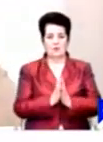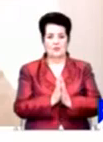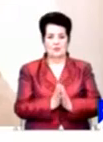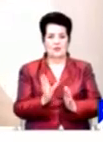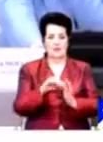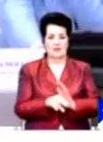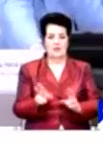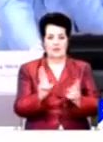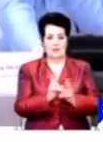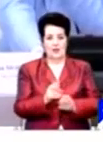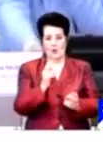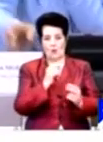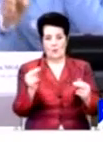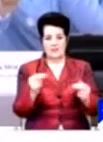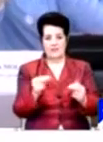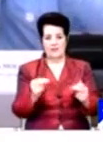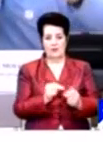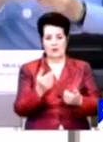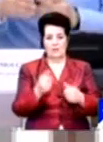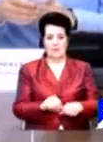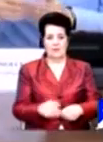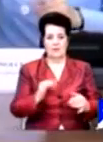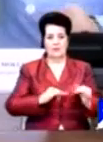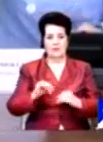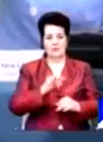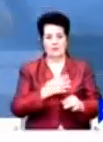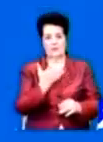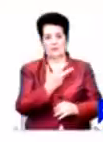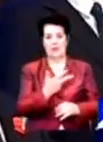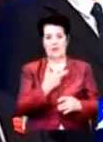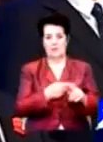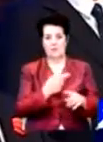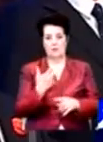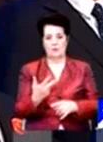cadrul întrevederii cu observatorii din cadrul formatului de negocieri 3+2.